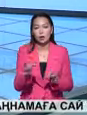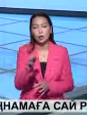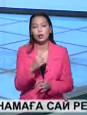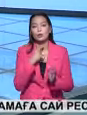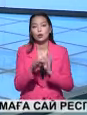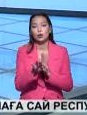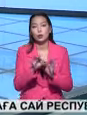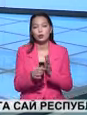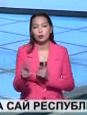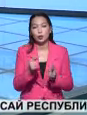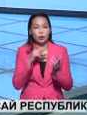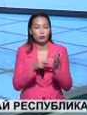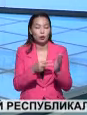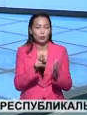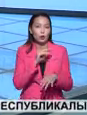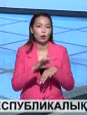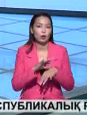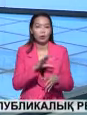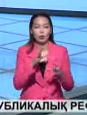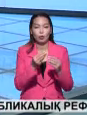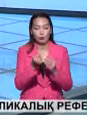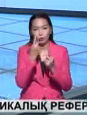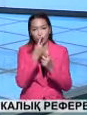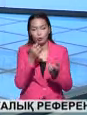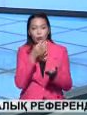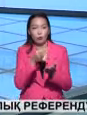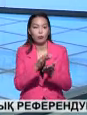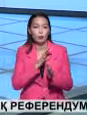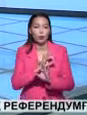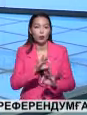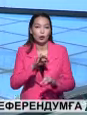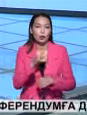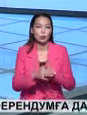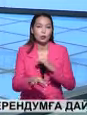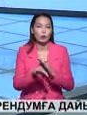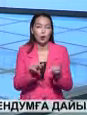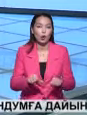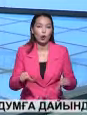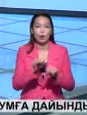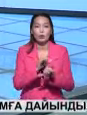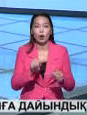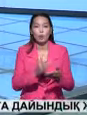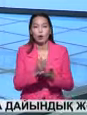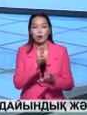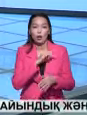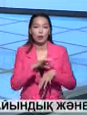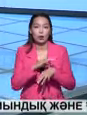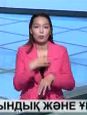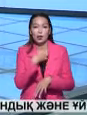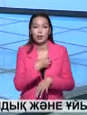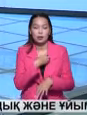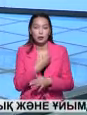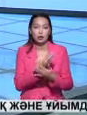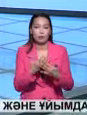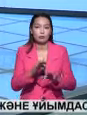референдумға дайындық және ұйымдастыру жұмыстары жөнінде мәлімет берді. Сондай-ақ орталық сайлау комиссиясының даму стратегиясын іске асырудың негізгі